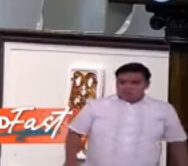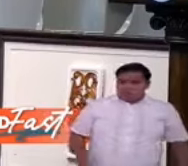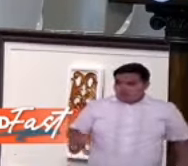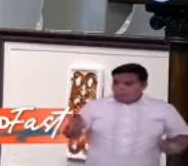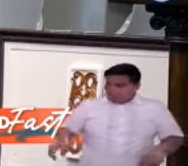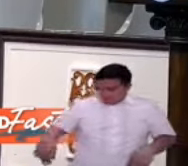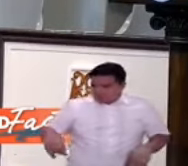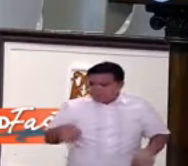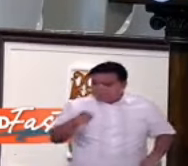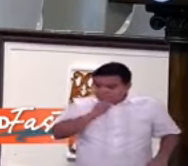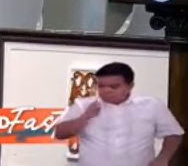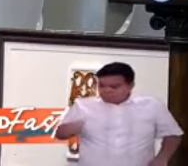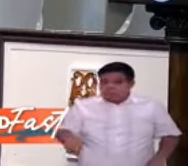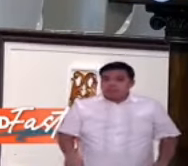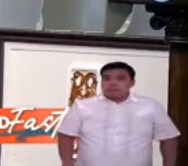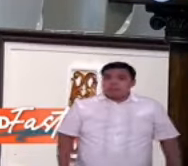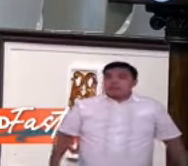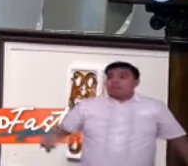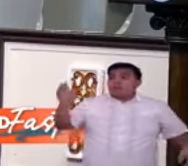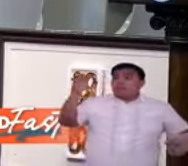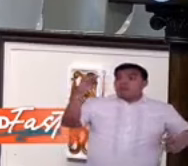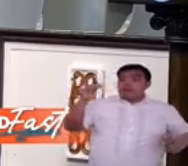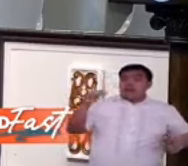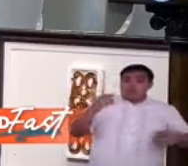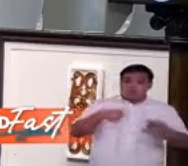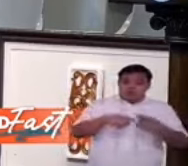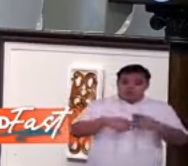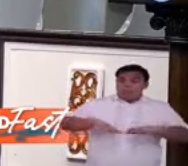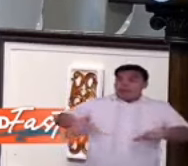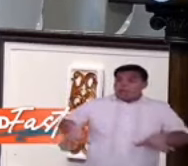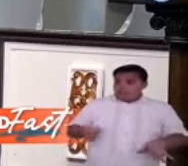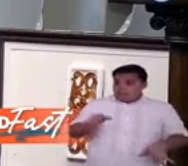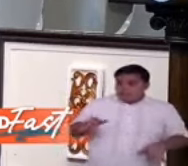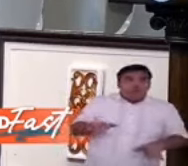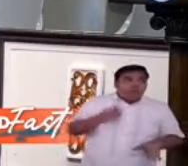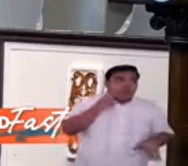they need to not touch, kay ka na inighikap, mahulog mo na, makabayad ka.